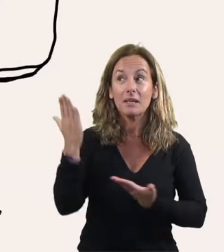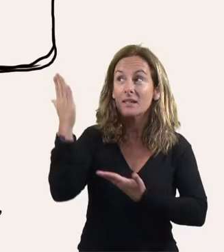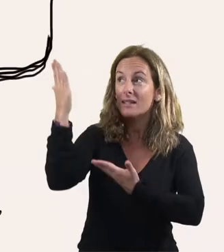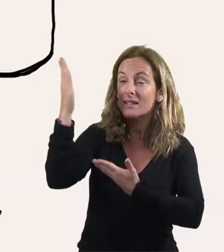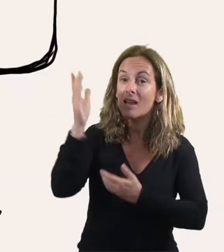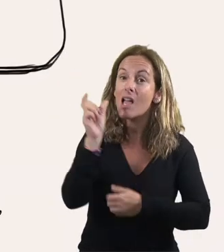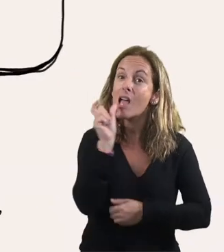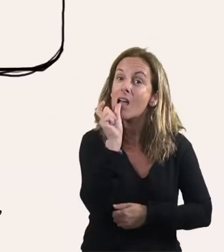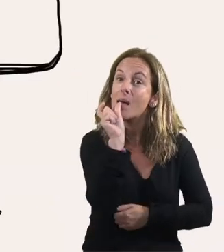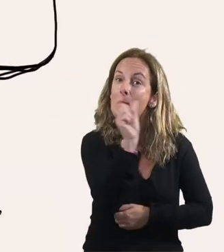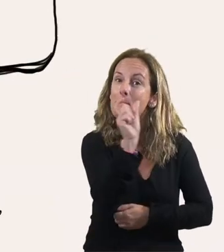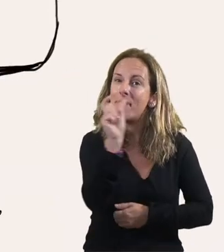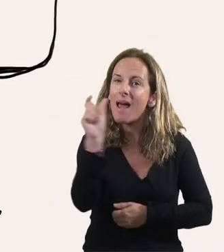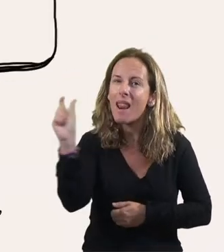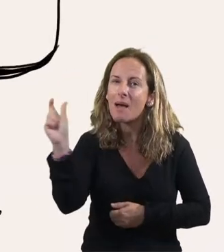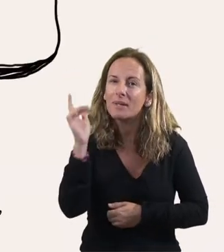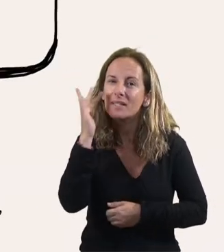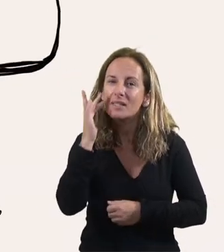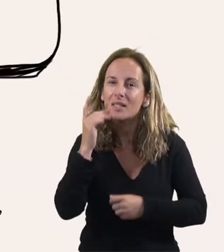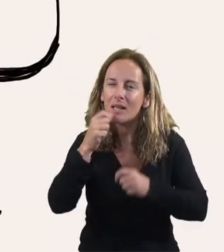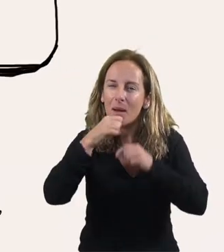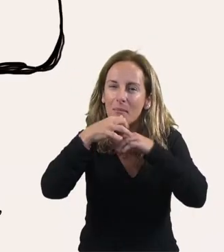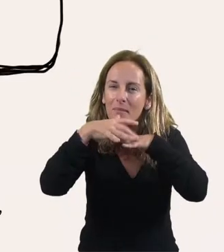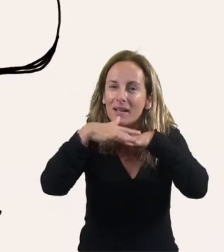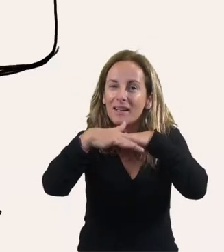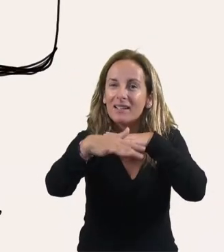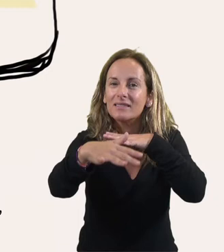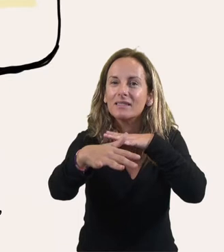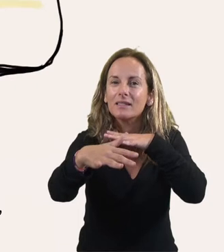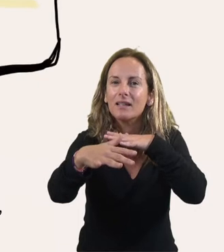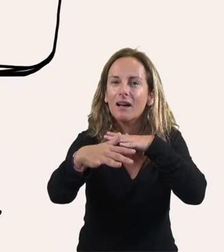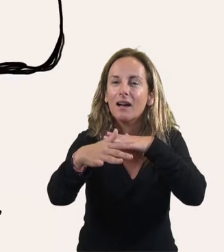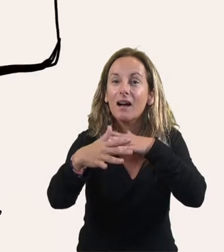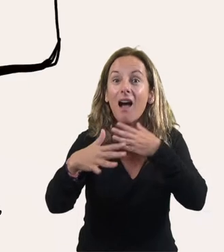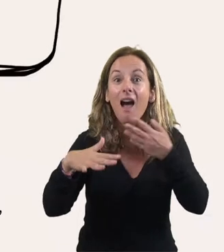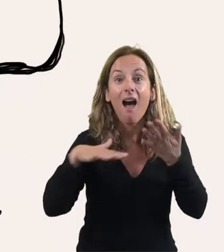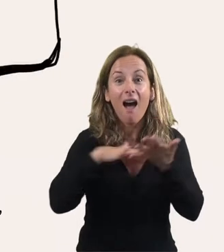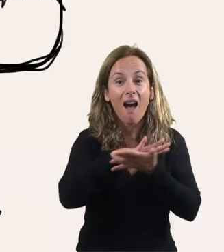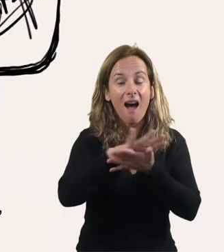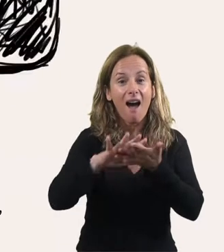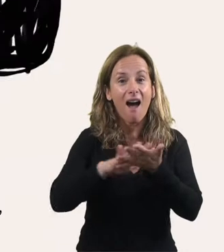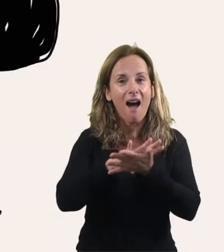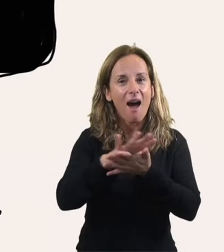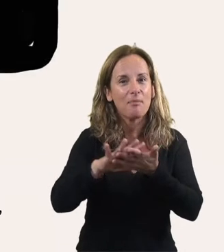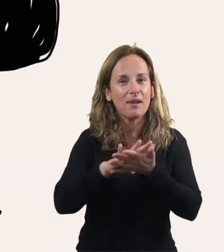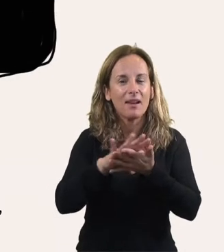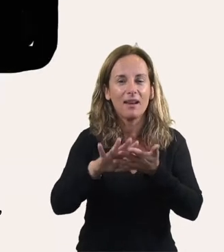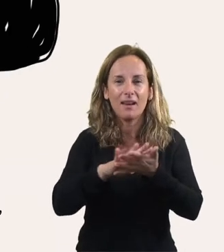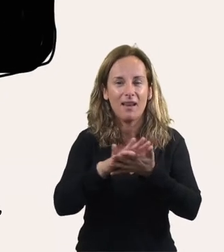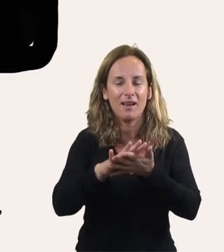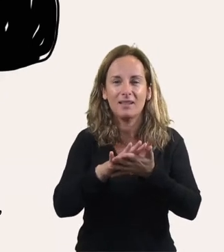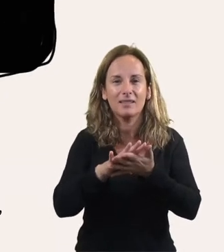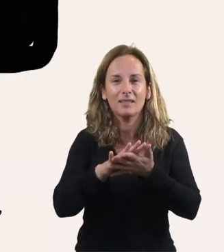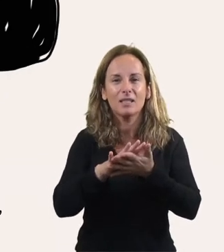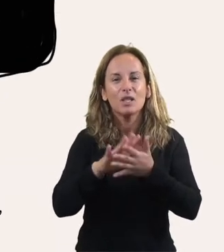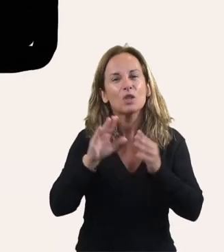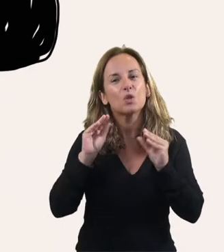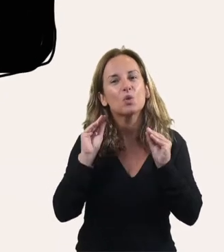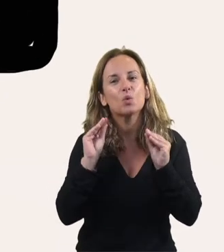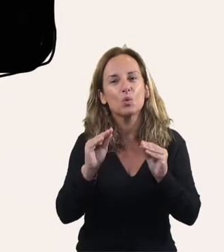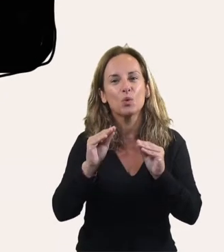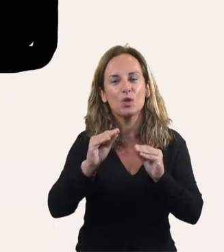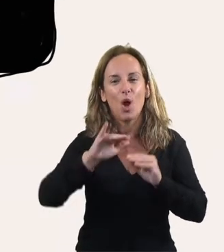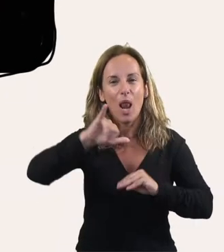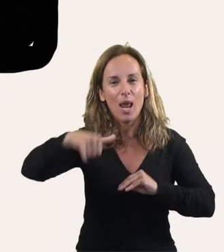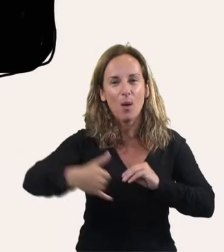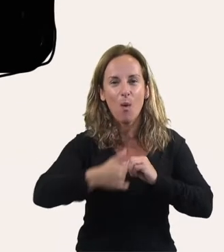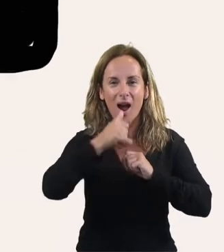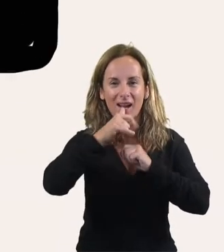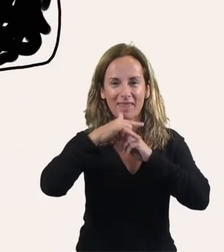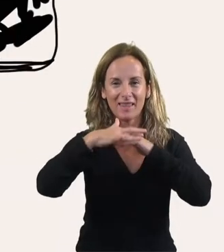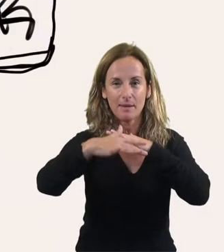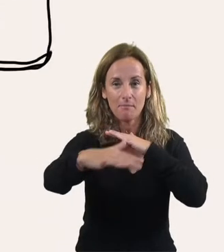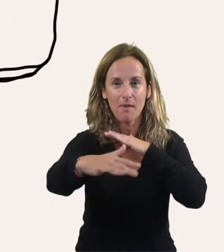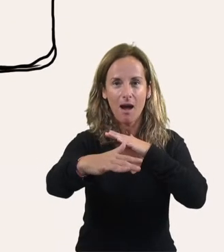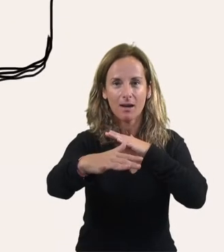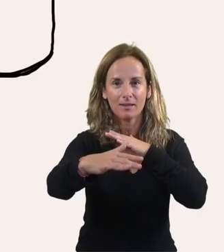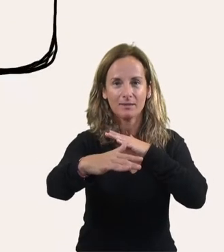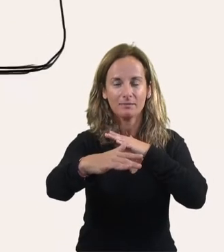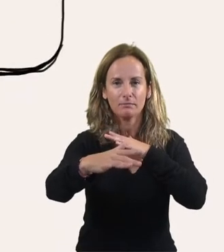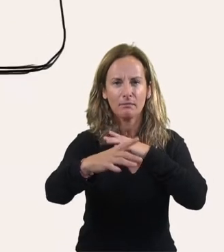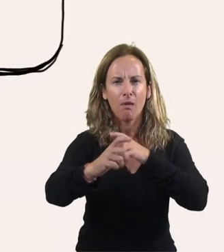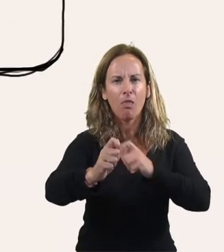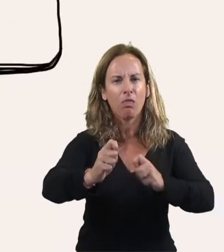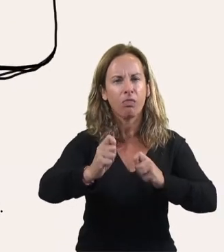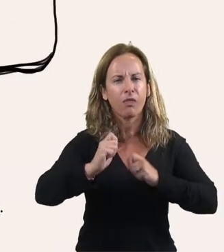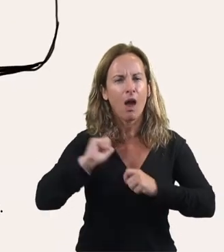norai, pasteca, xabec, gussi, bot, ormeig, cap... Som part del diccionari de la mà i